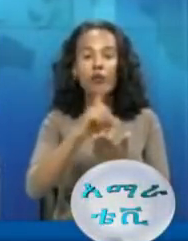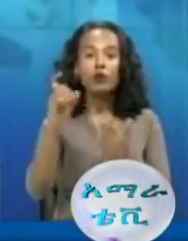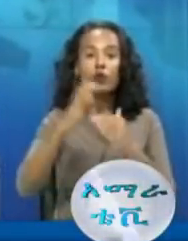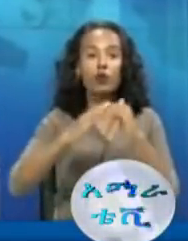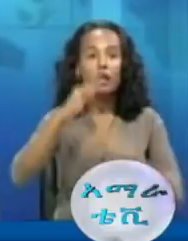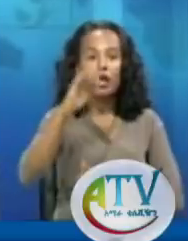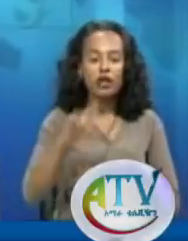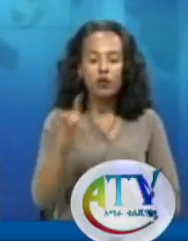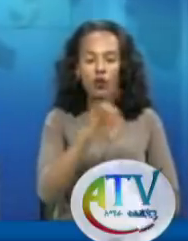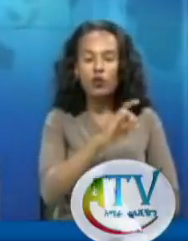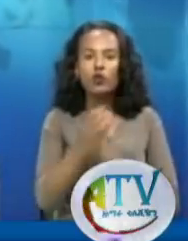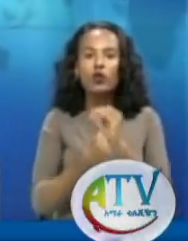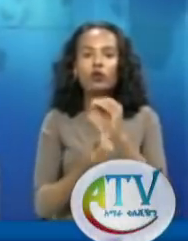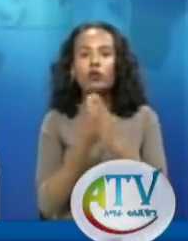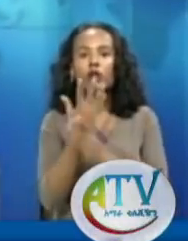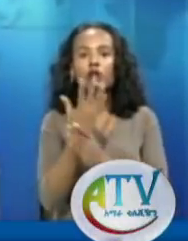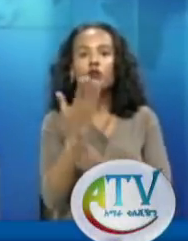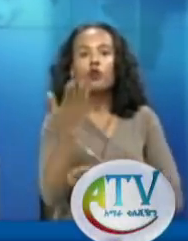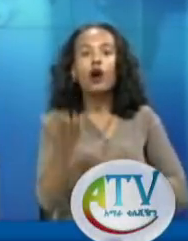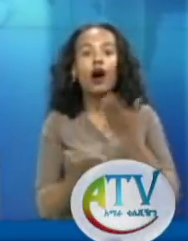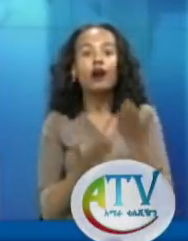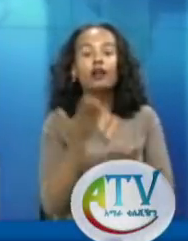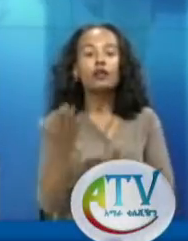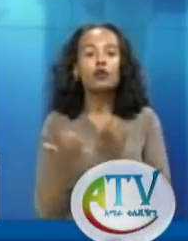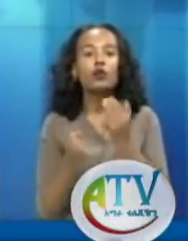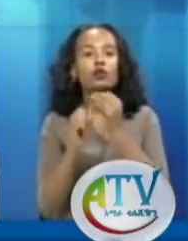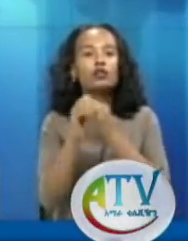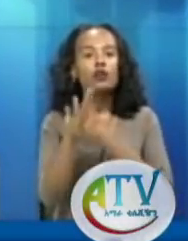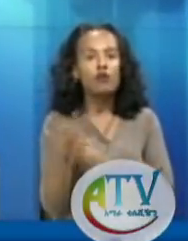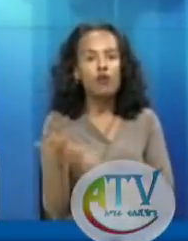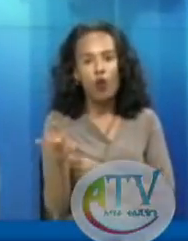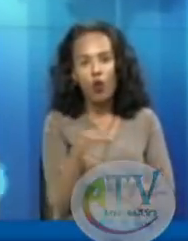የሚሆነው የሚመነጨው ከአገልግሎት ዘርፍ ሆኗል።